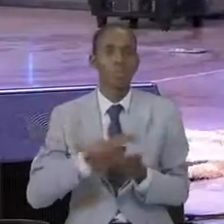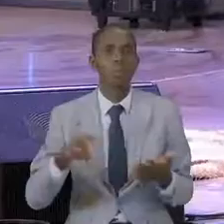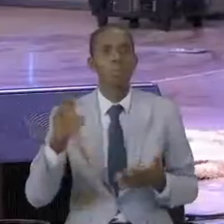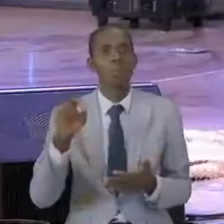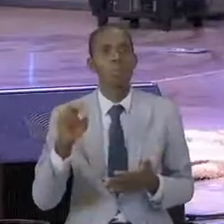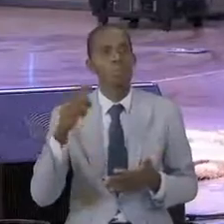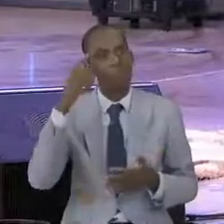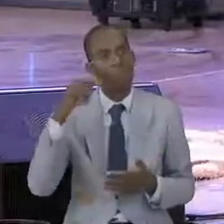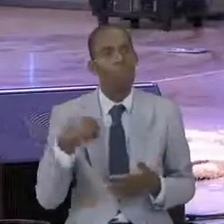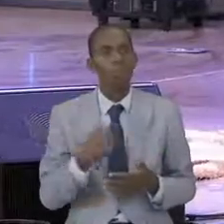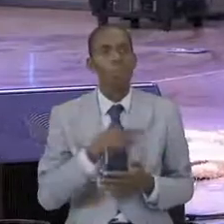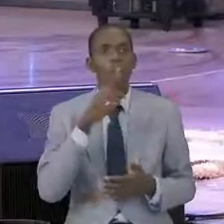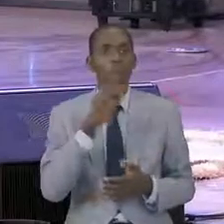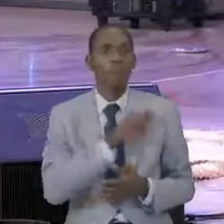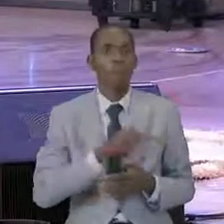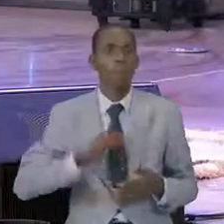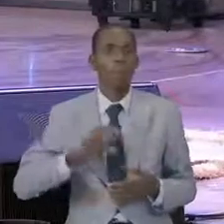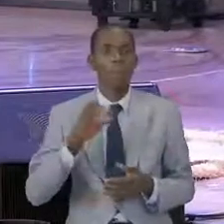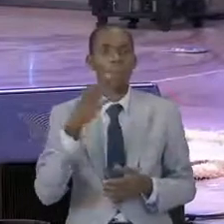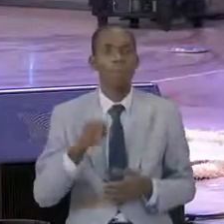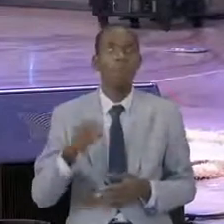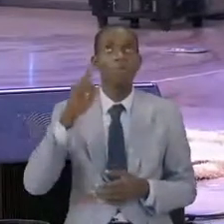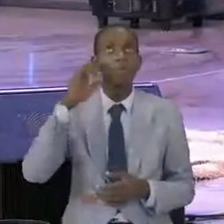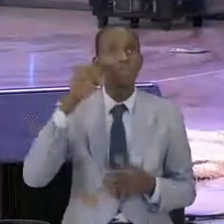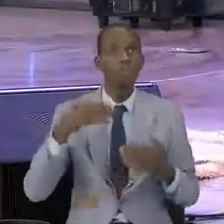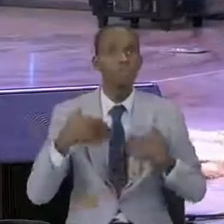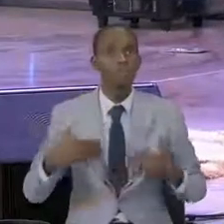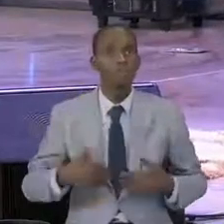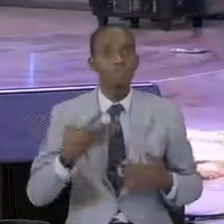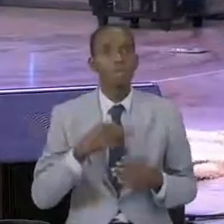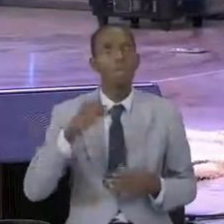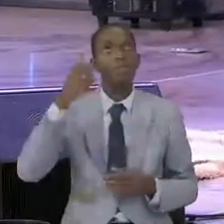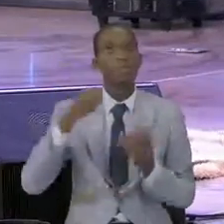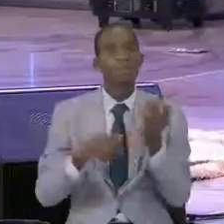parce que nous sommes membres de son corps